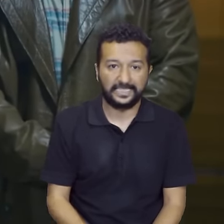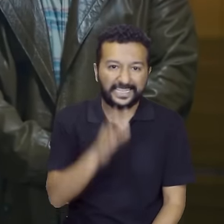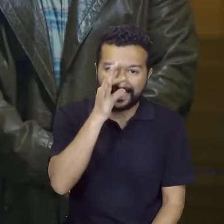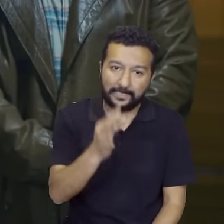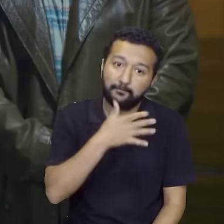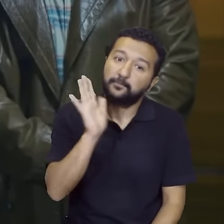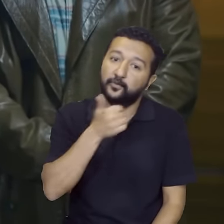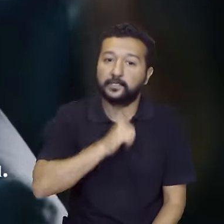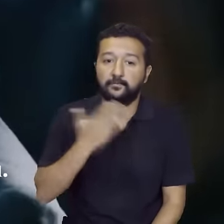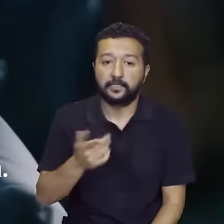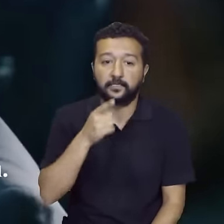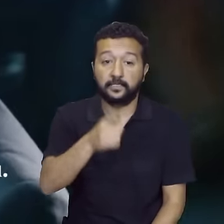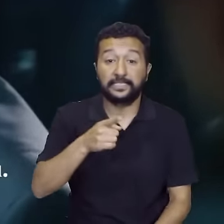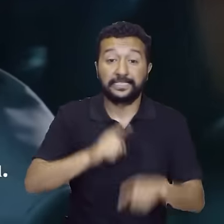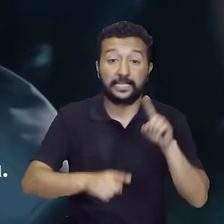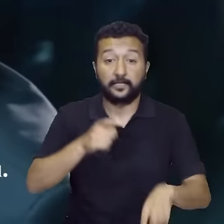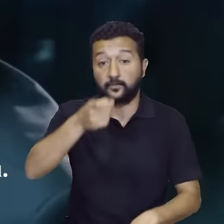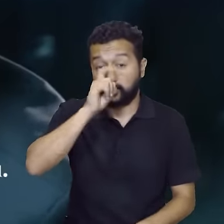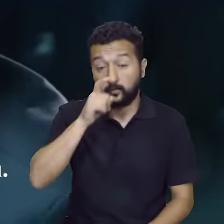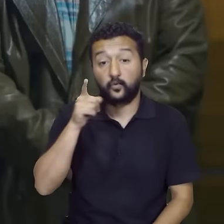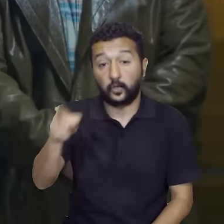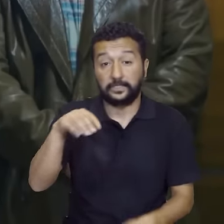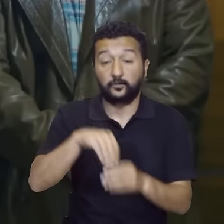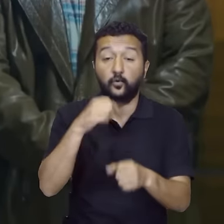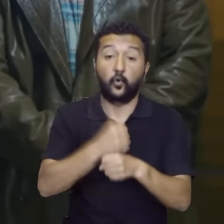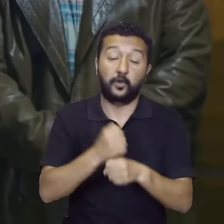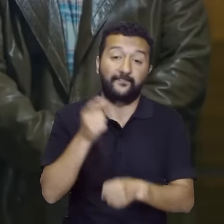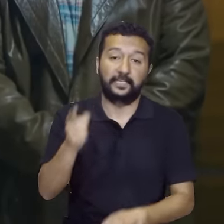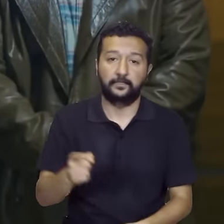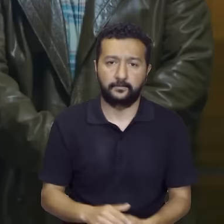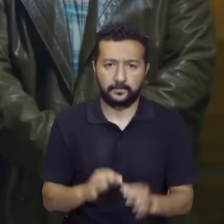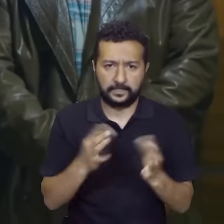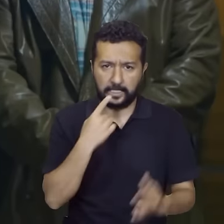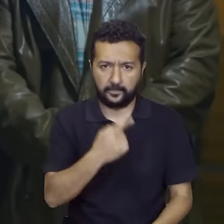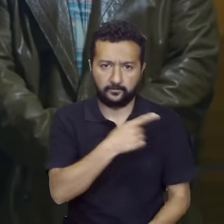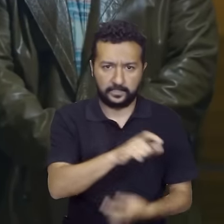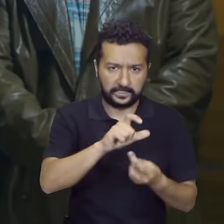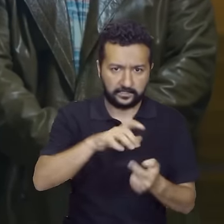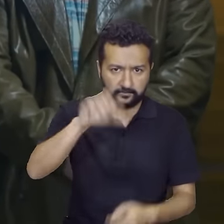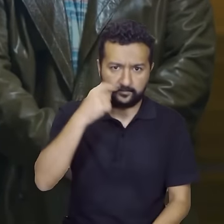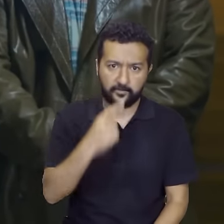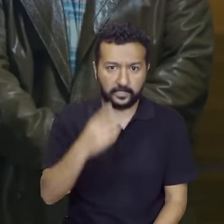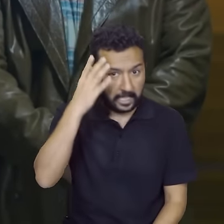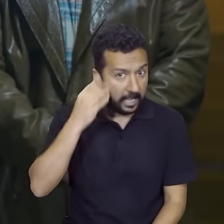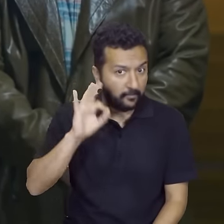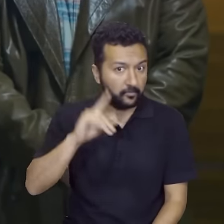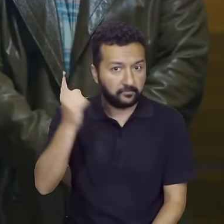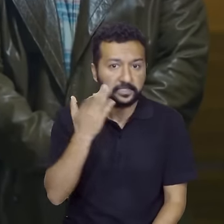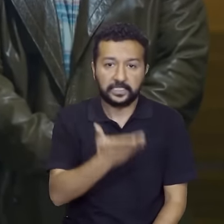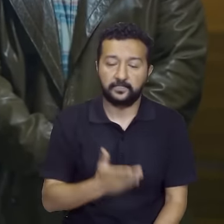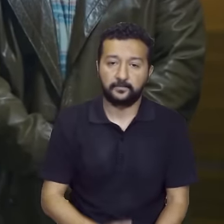Kim bilmiyoruz abi. Sarayın son çeşmeci başısı. Ne diyor? Çeşmeci başısı mı diyor? Anlamıyorum vallahi